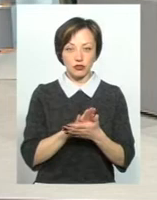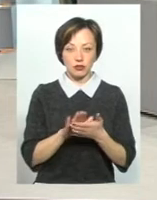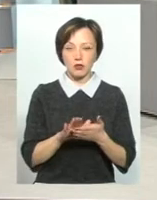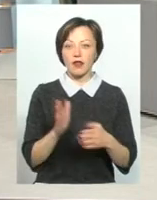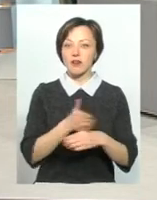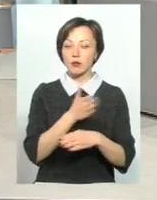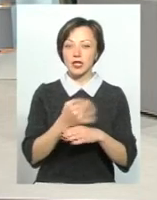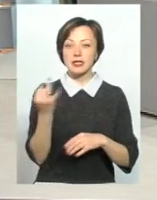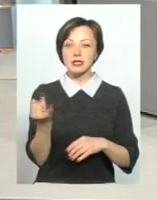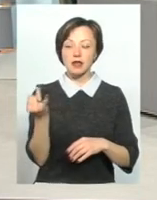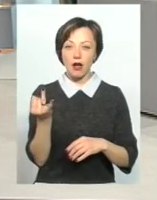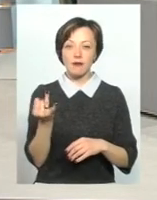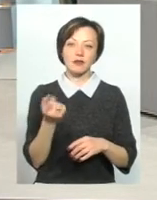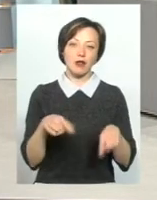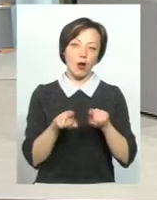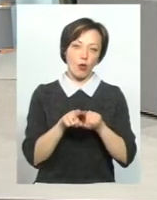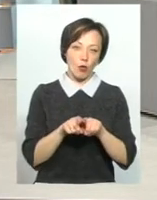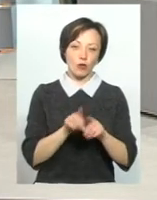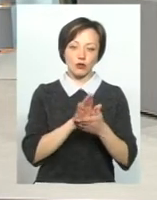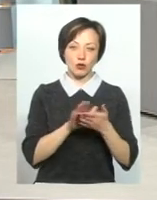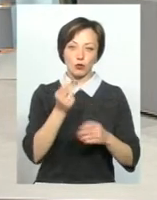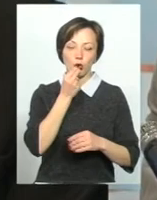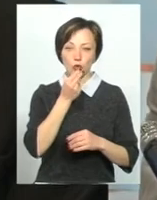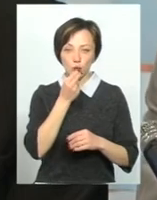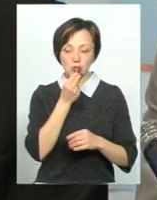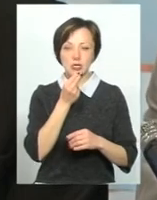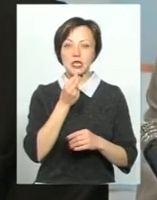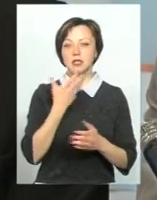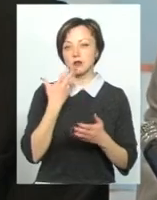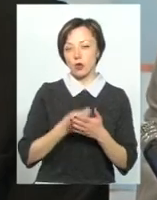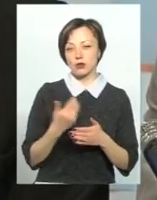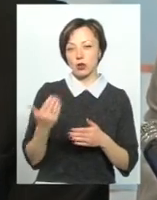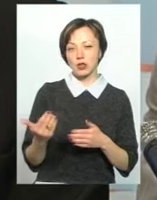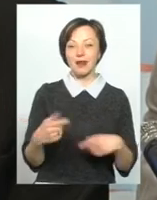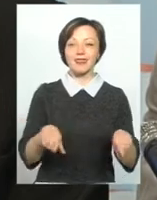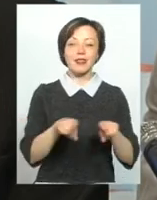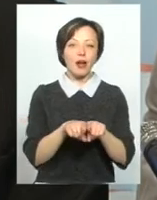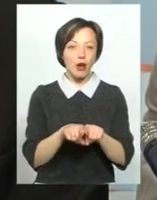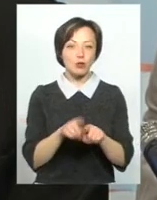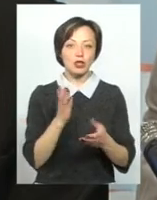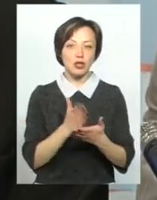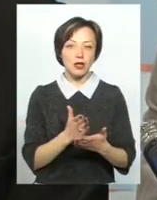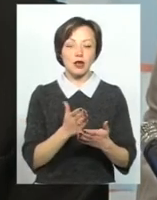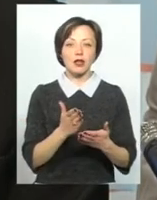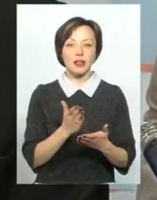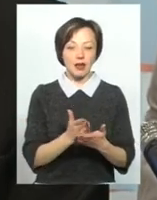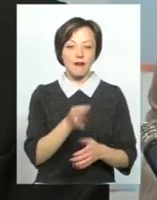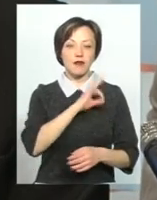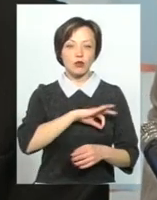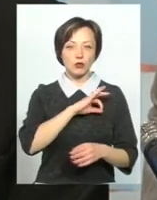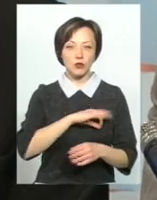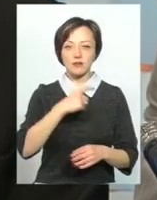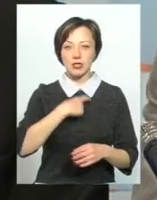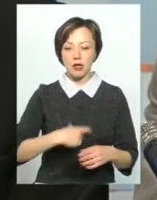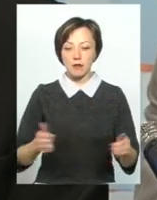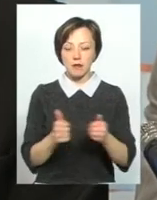виробники зацікавлені у виробництві такої продукції з своєї сторони. Також є використовують у себе